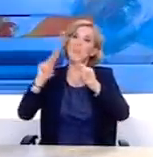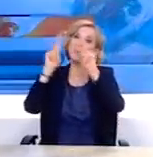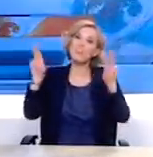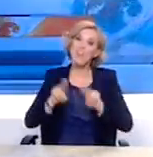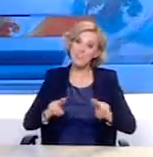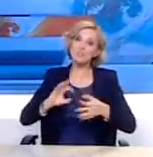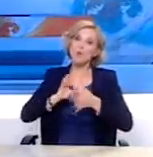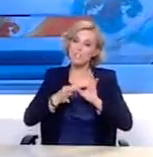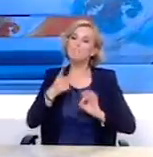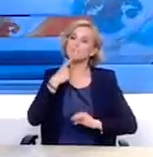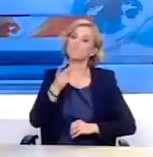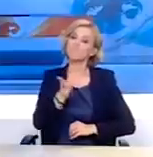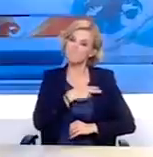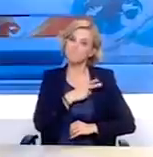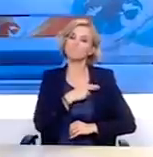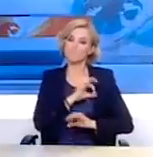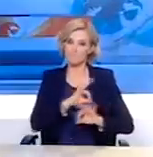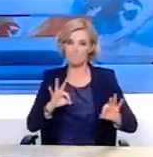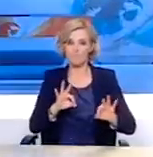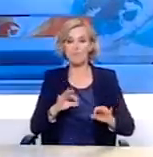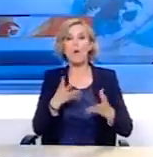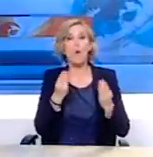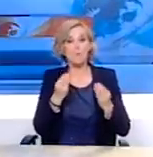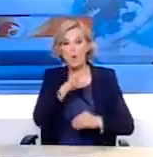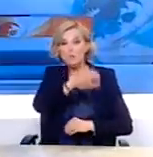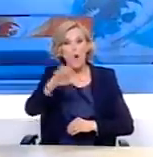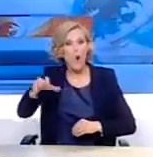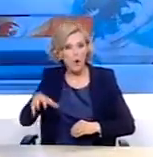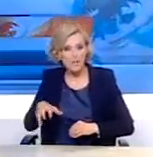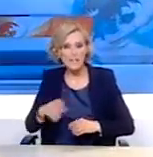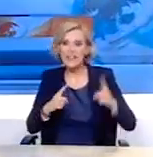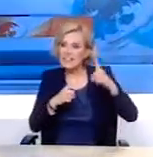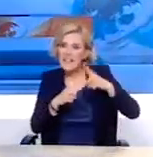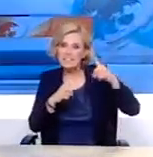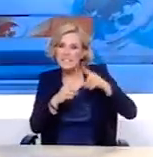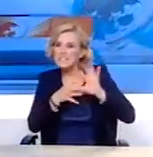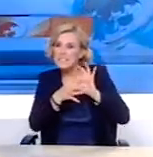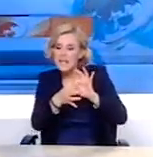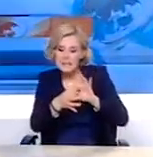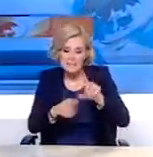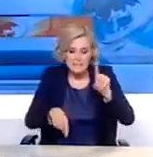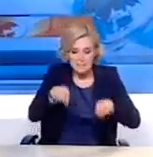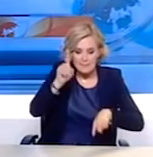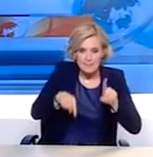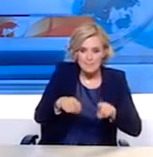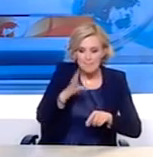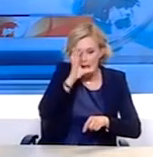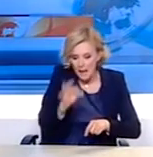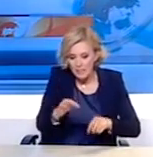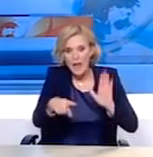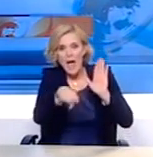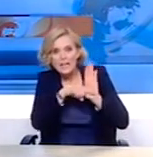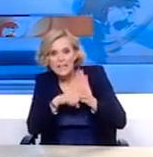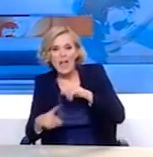τεστ, αλλά αυτά αφορούν νεαρούς και διαστρεβλώνουν την πραγματική εικόνα της νόσου. Επίσης, όταν είσαι στην περίοδο επόάσης, όλα τα τεστ ήταν